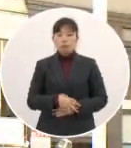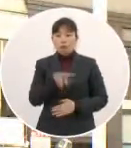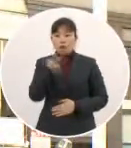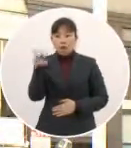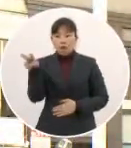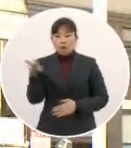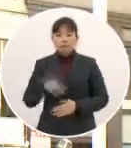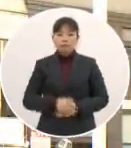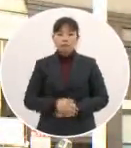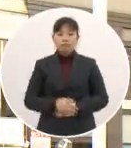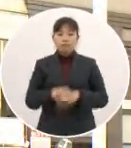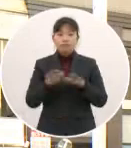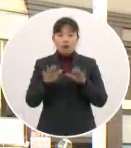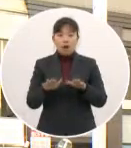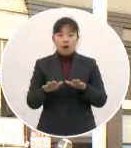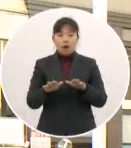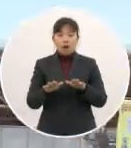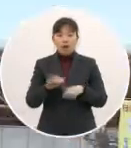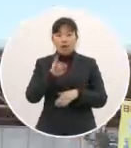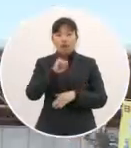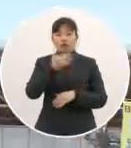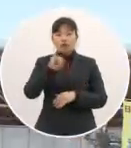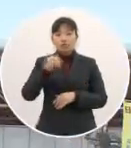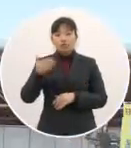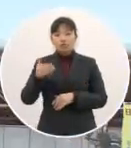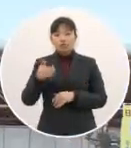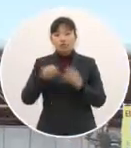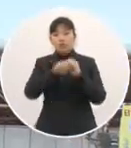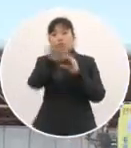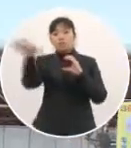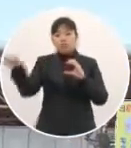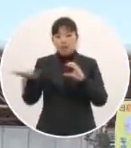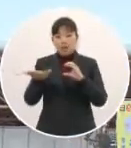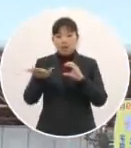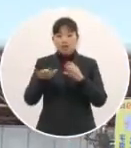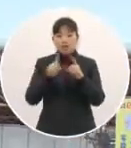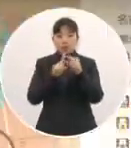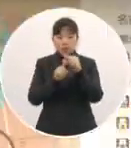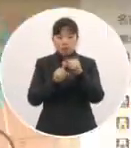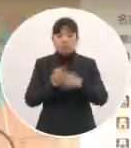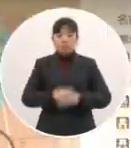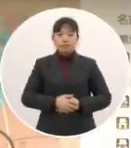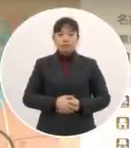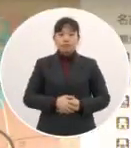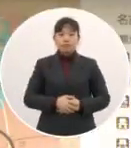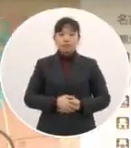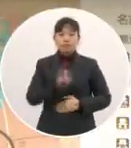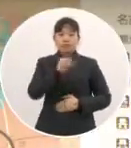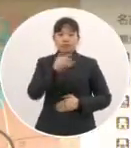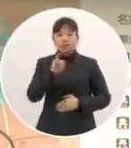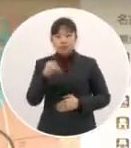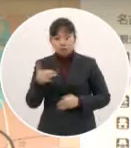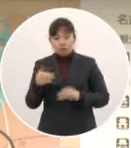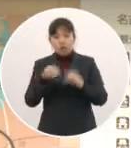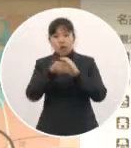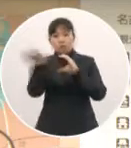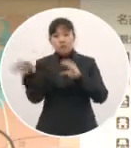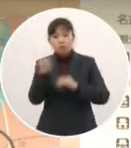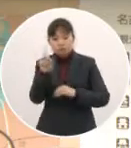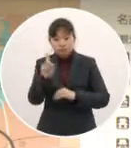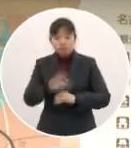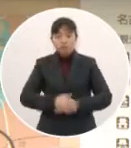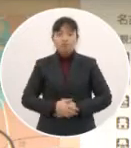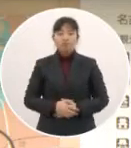見てごらん、今まさにイクイクキャンペーンの真っ只中。 イクイクキャンペーンって？